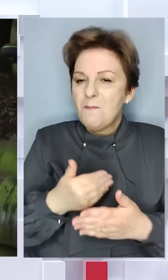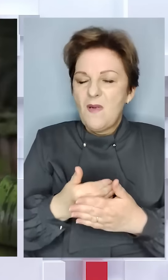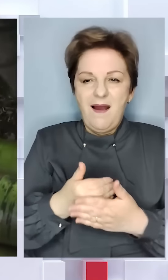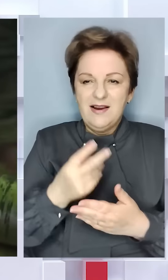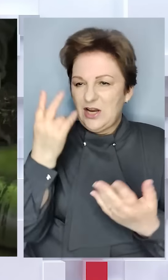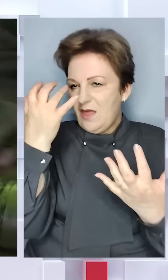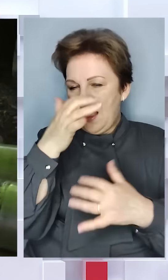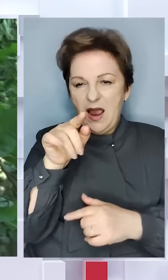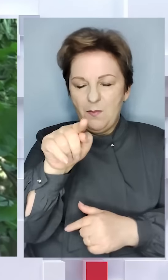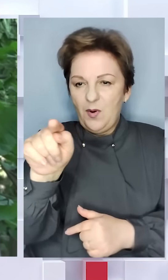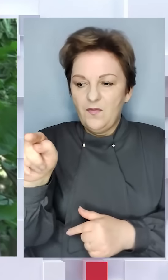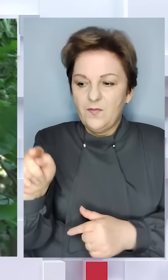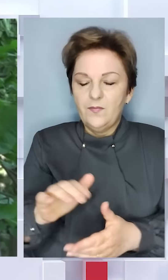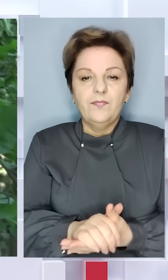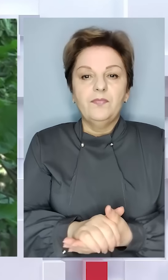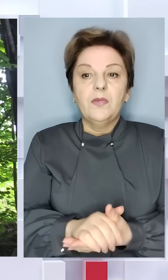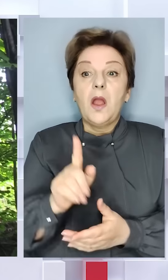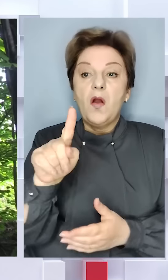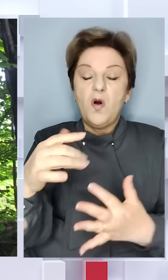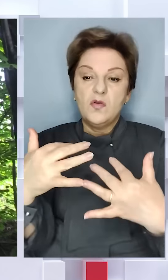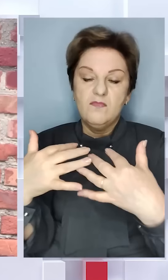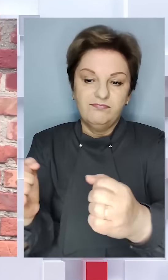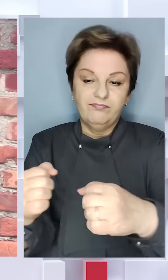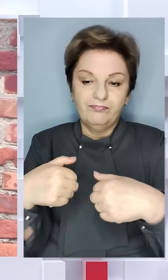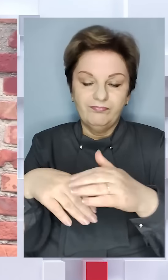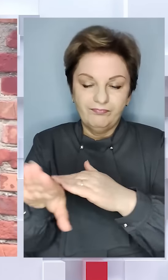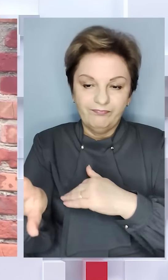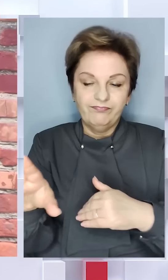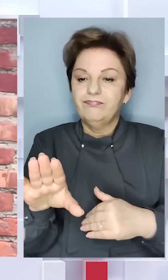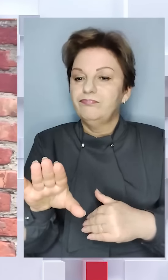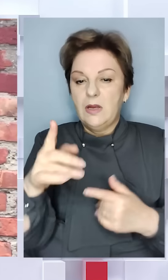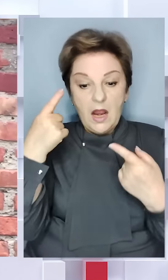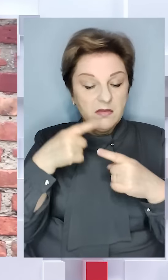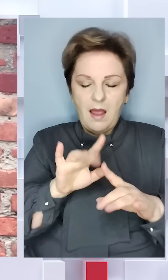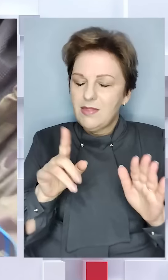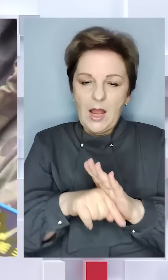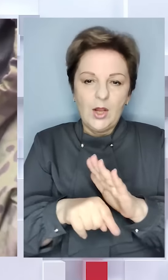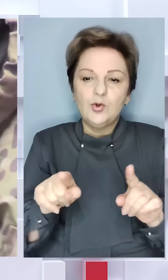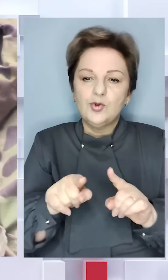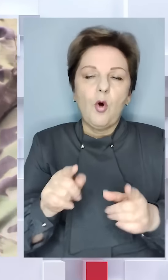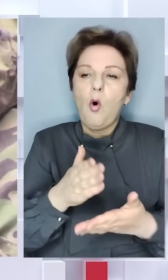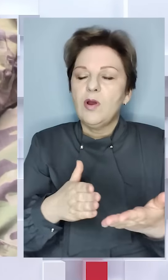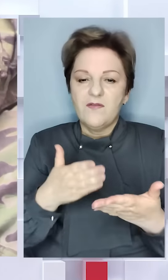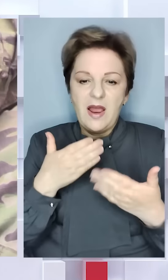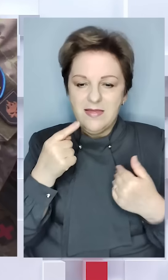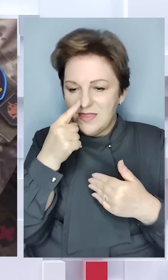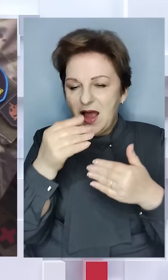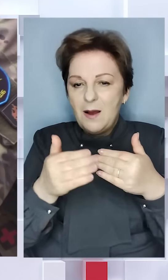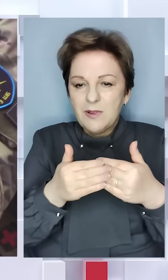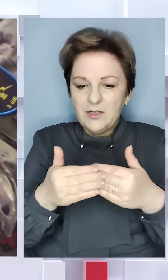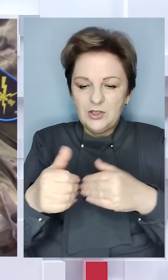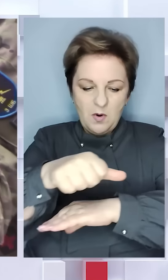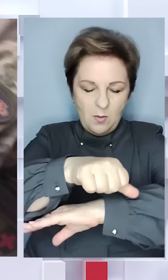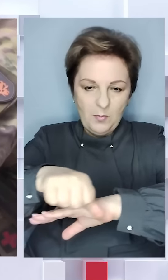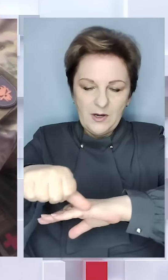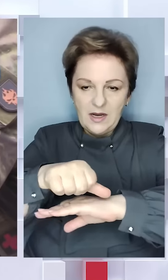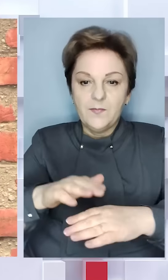не помічають. Вони відтягнули техніку. Та це зовсім не означає, що її геть немає у найближчому